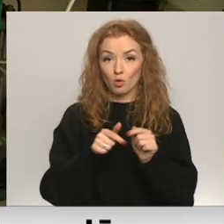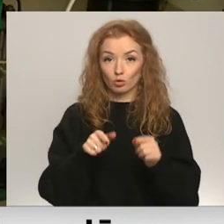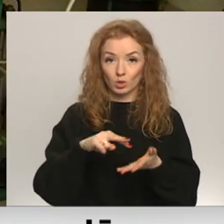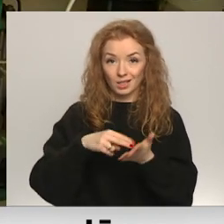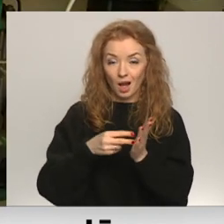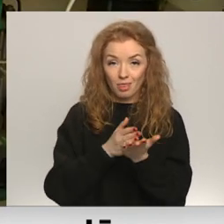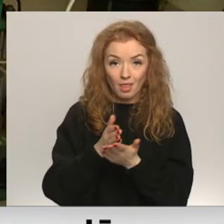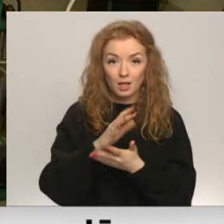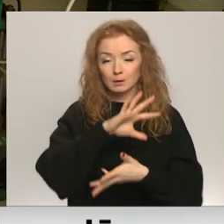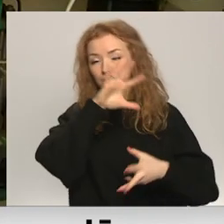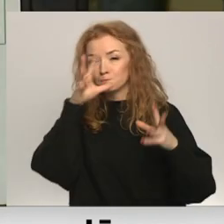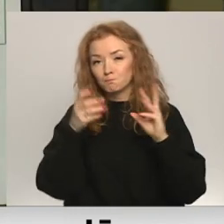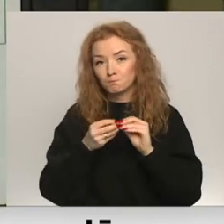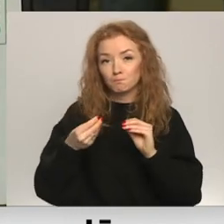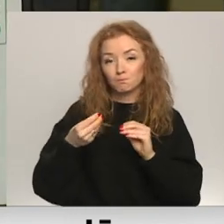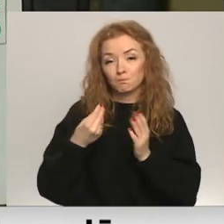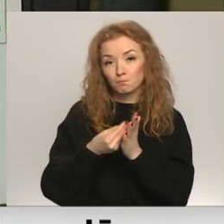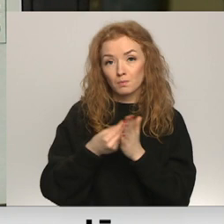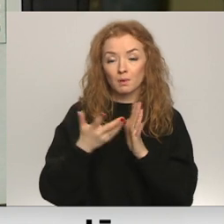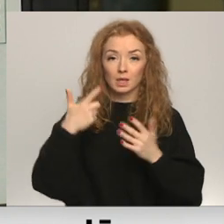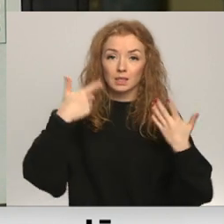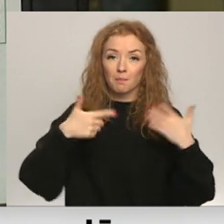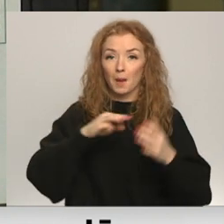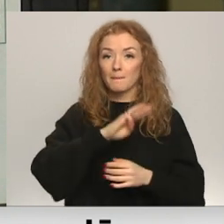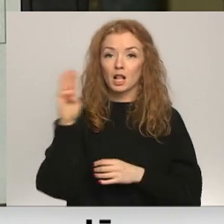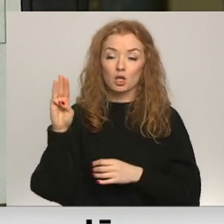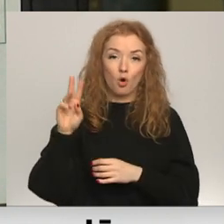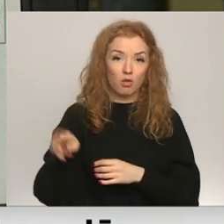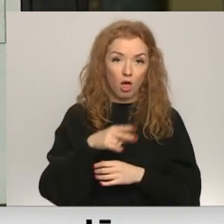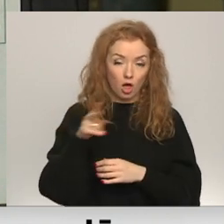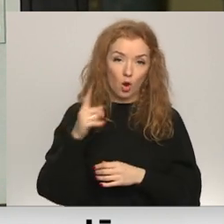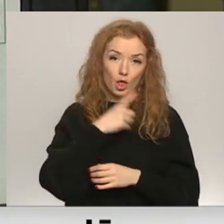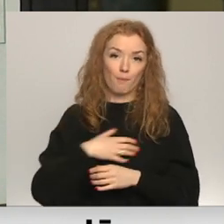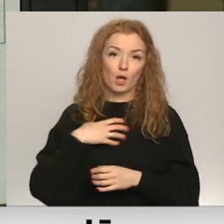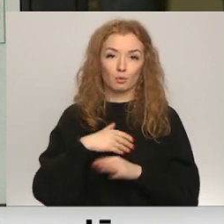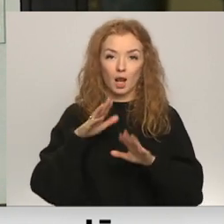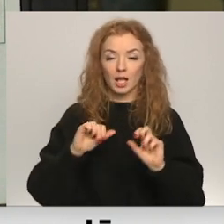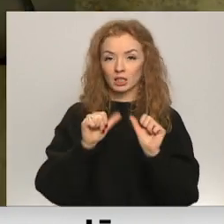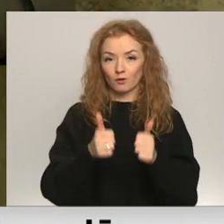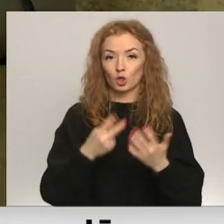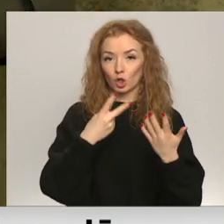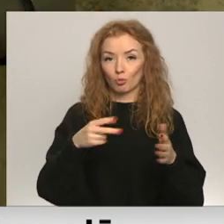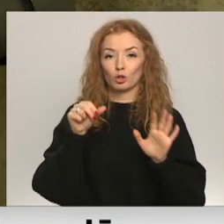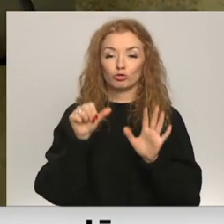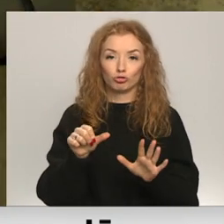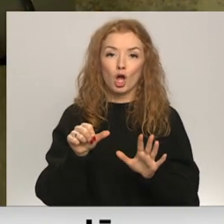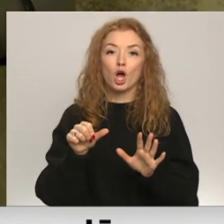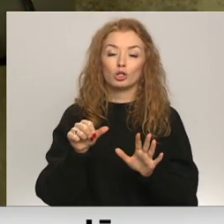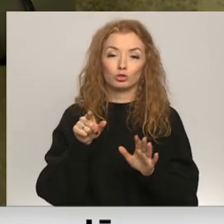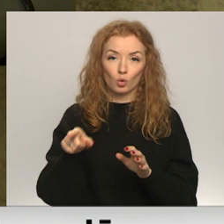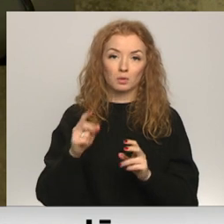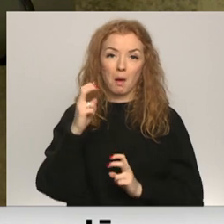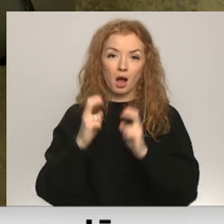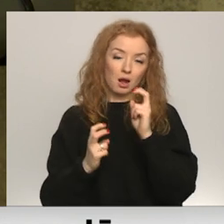kopējā aplēs ir aptuveni 70 miljonu apjomā, kas būtu nepieciešama, lai izveidot šo 26 notekūdeņu dūņu